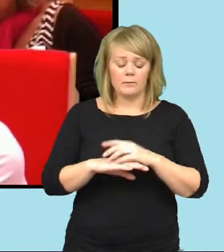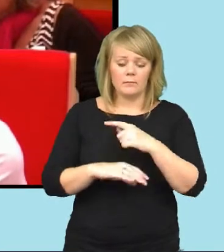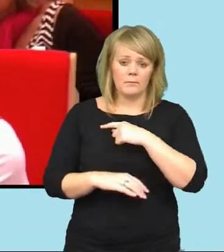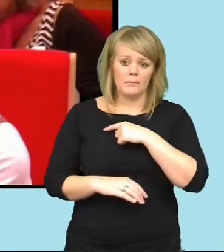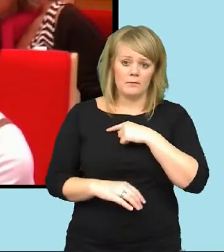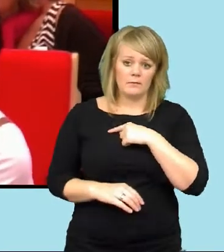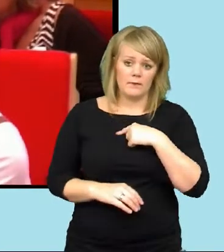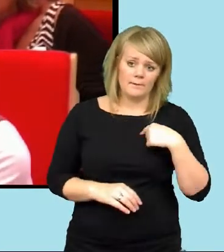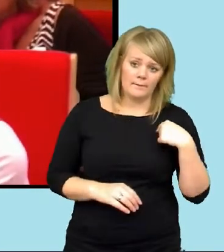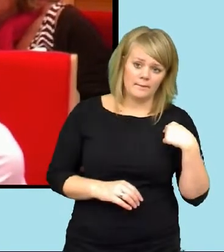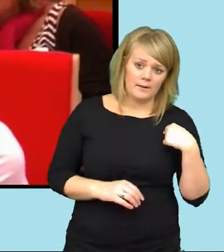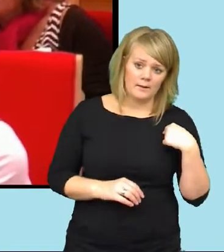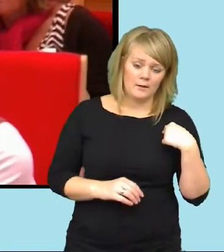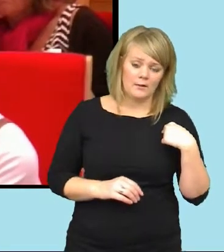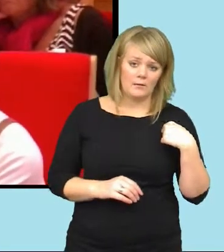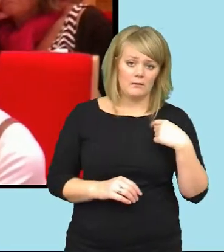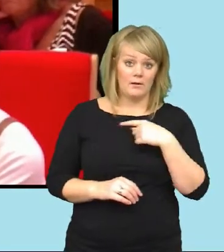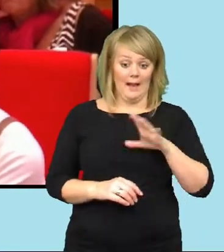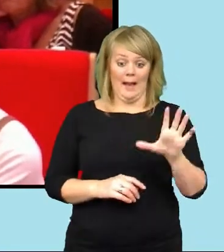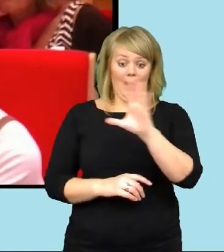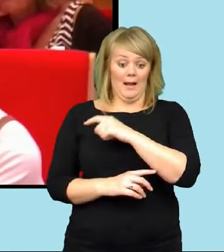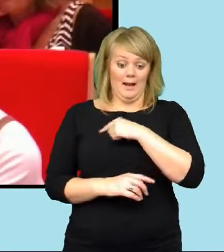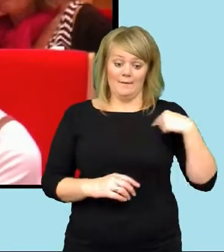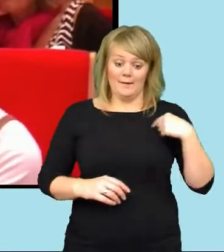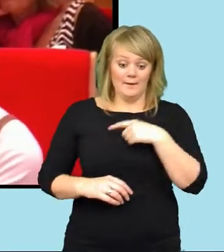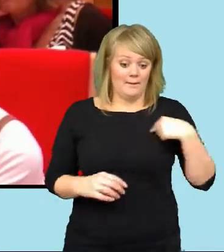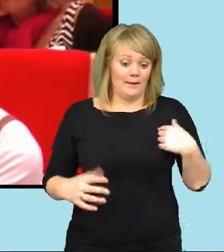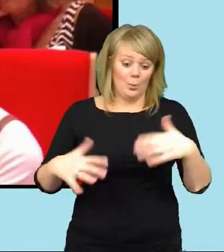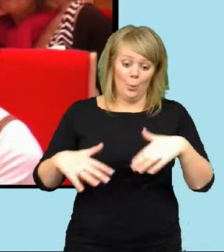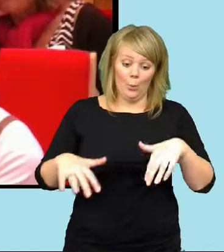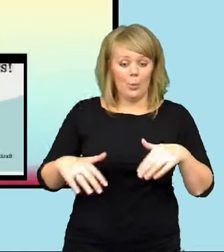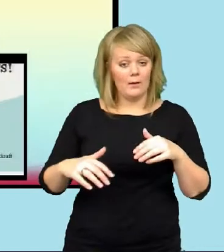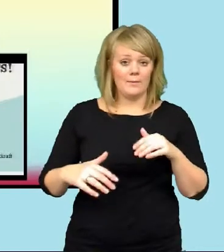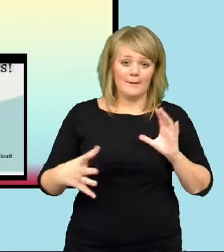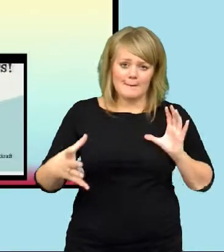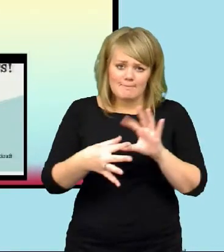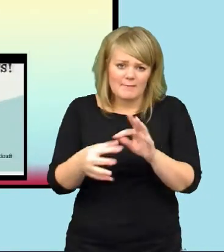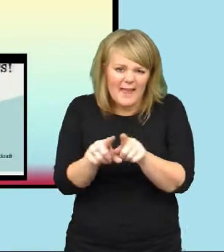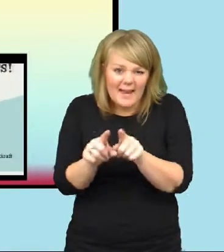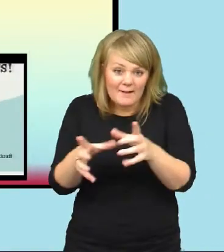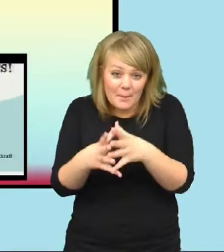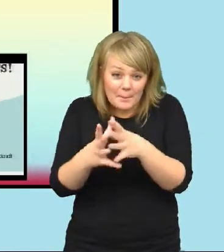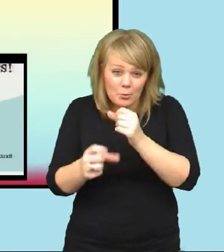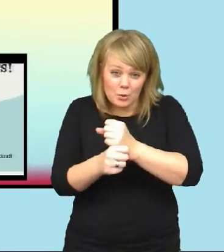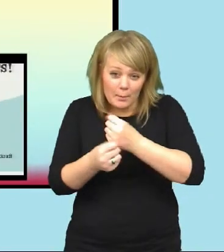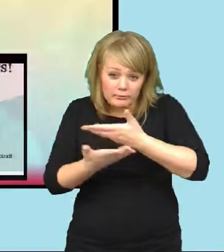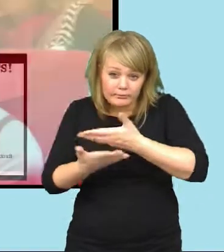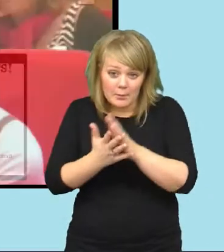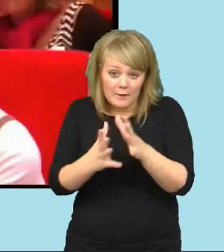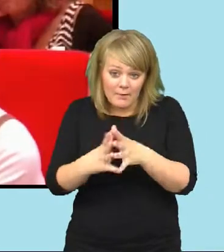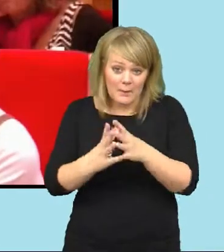kommer. Alltså alla vi kommer så nära in i familjen. Och nu har du beskrivit hur bra det